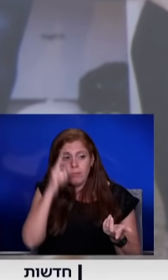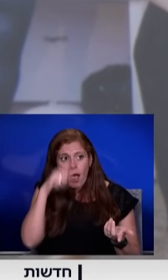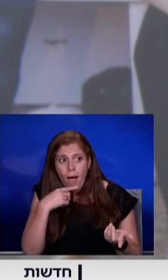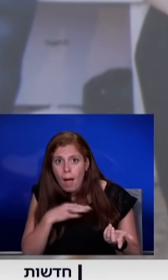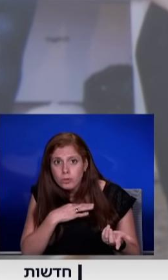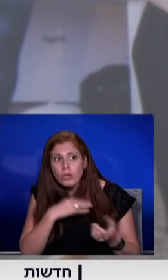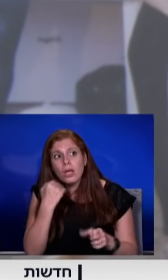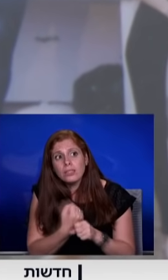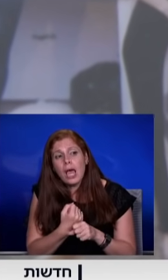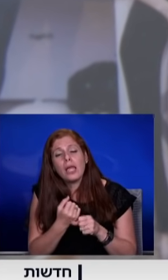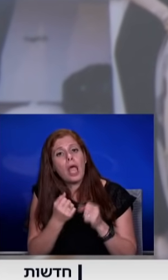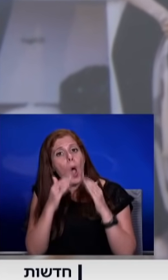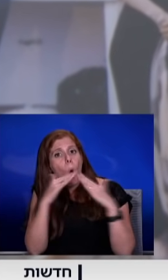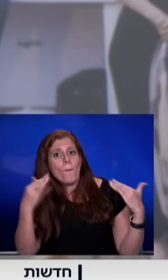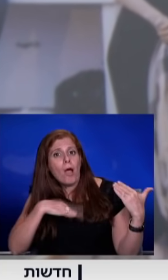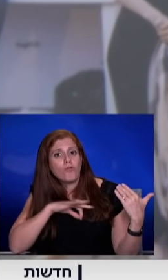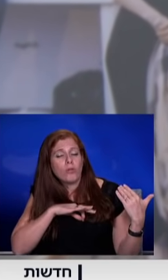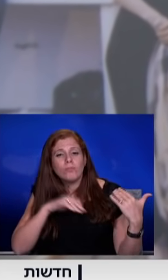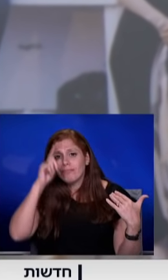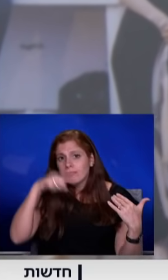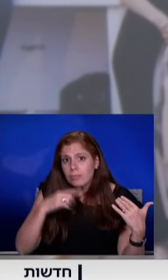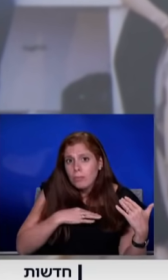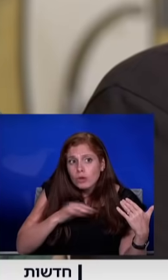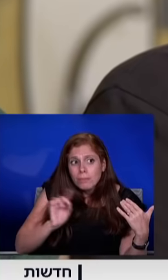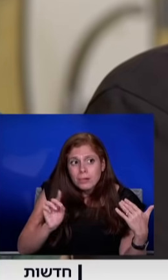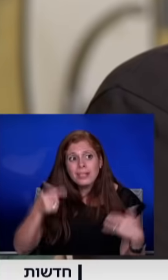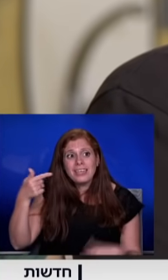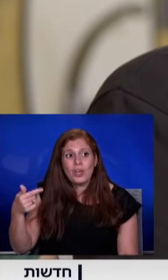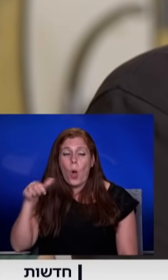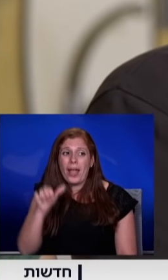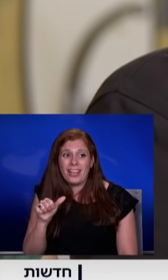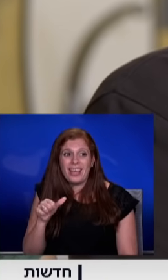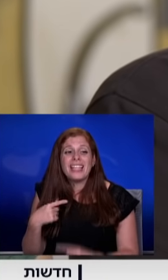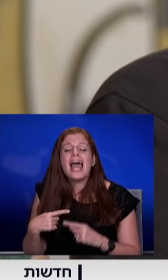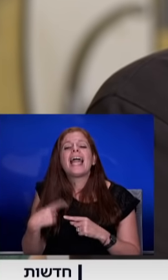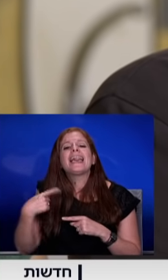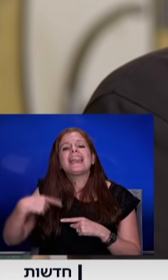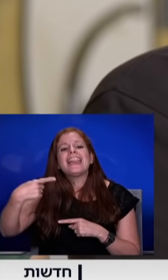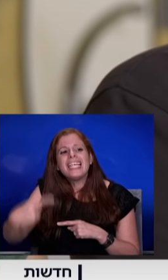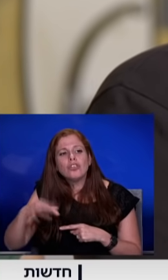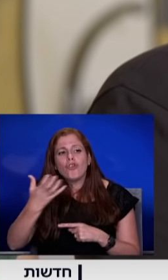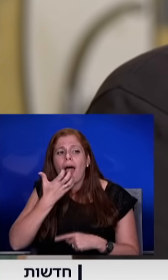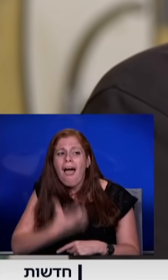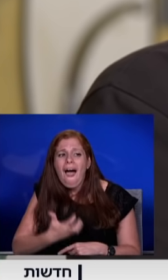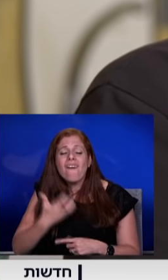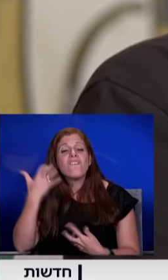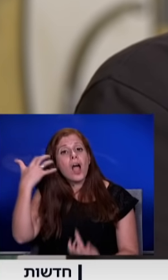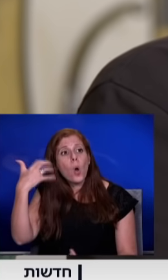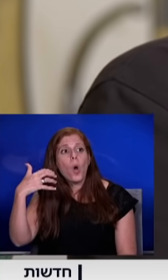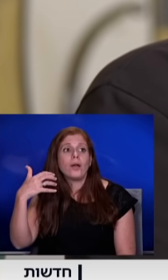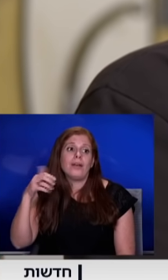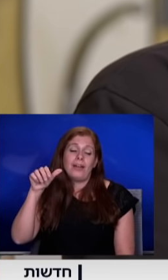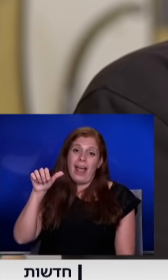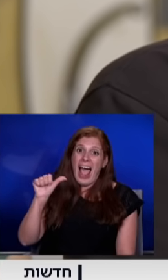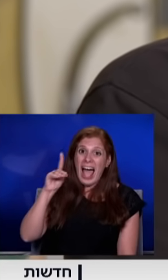את החופה. מי זה אבא שלי? גיורא אדרת, נינו של הרב הגאון